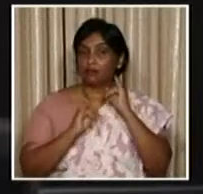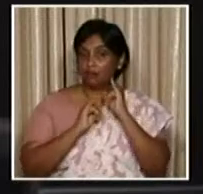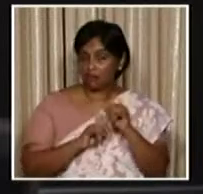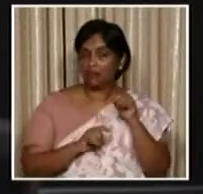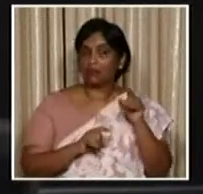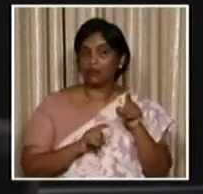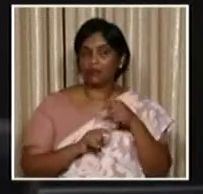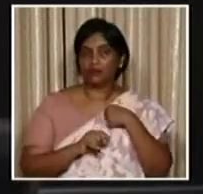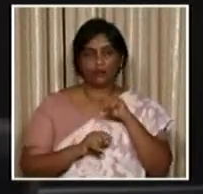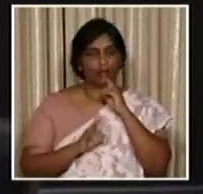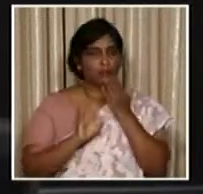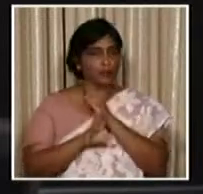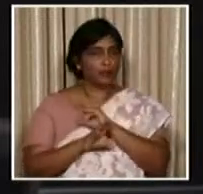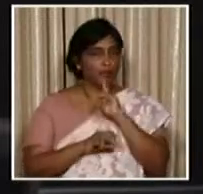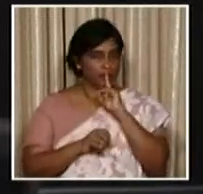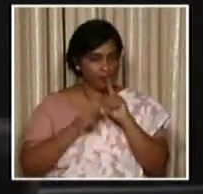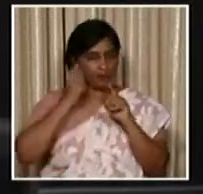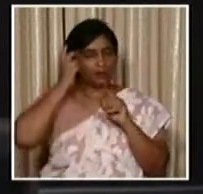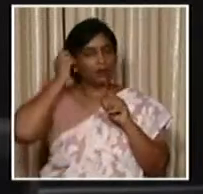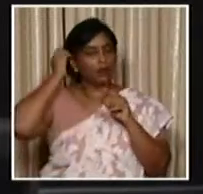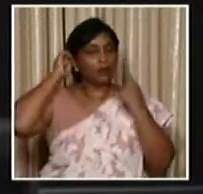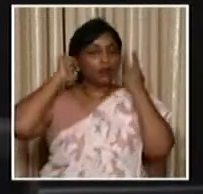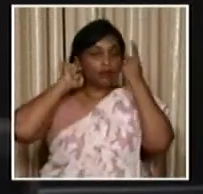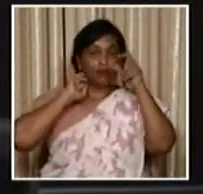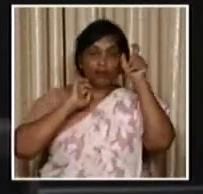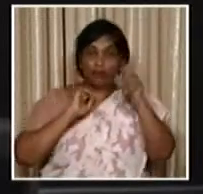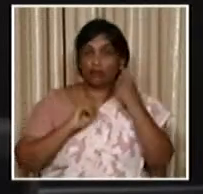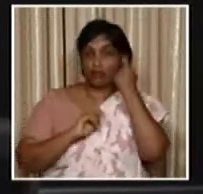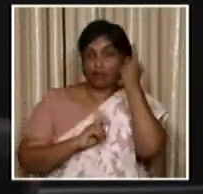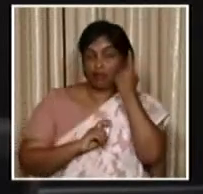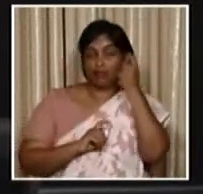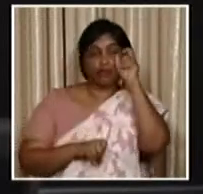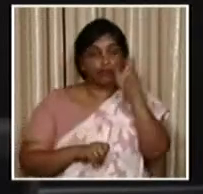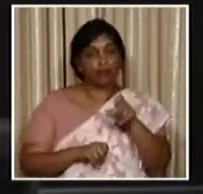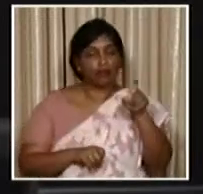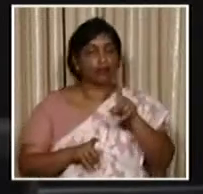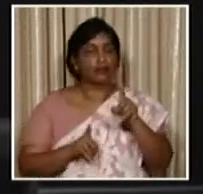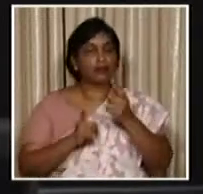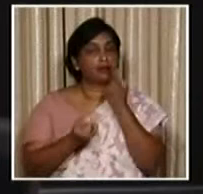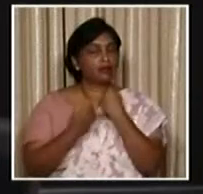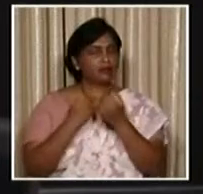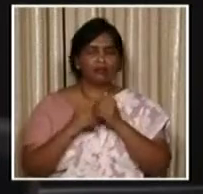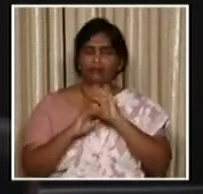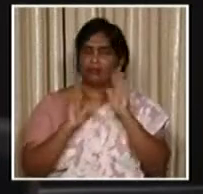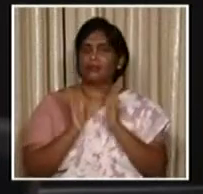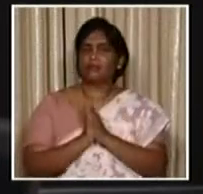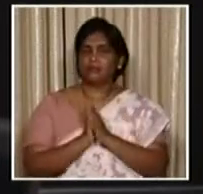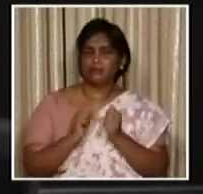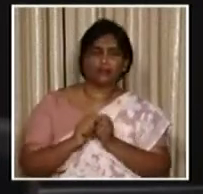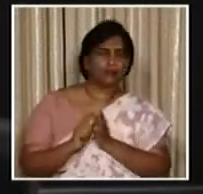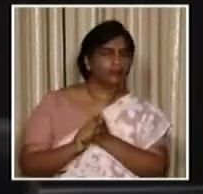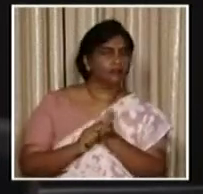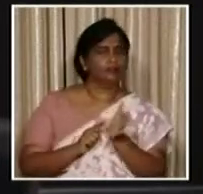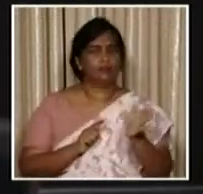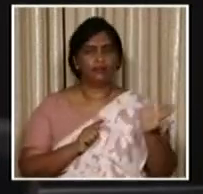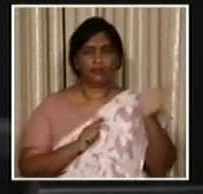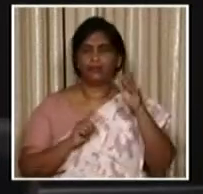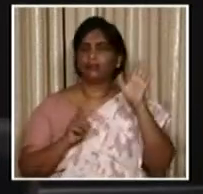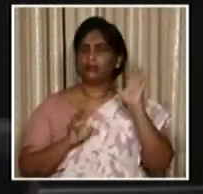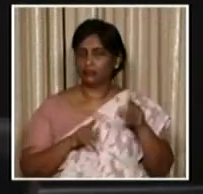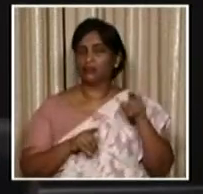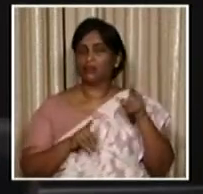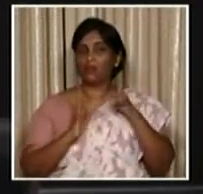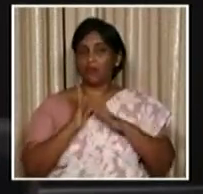චෝදනාව ඒකයි මම කලින් කිව්වේ මේ මහමොළ කරුවා කියලා මේ පරීක්ෂණ කටයුතු වෙන පැත්තකට යැවීම